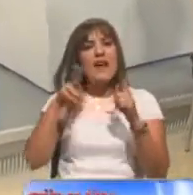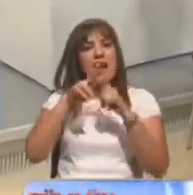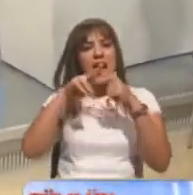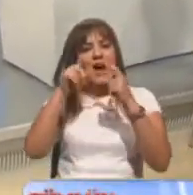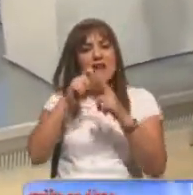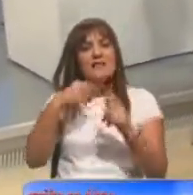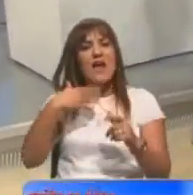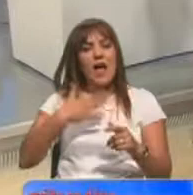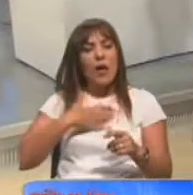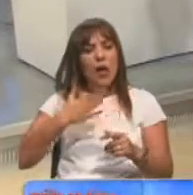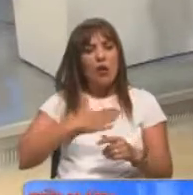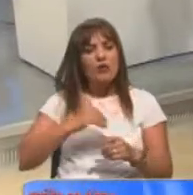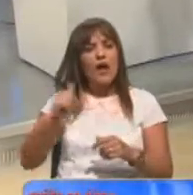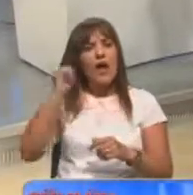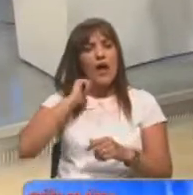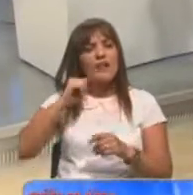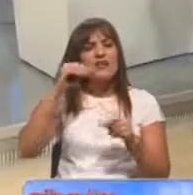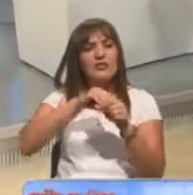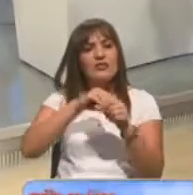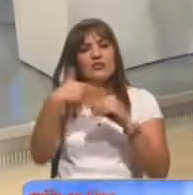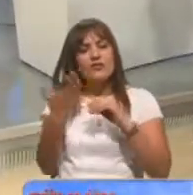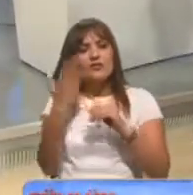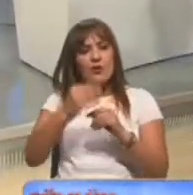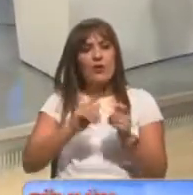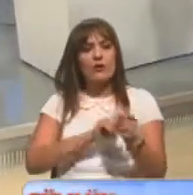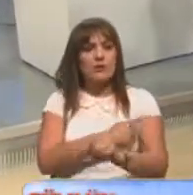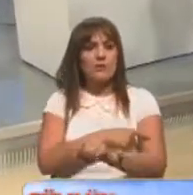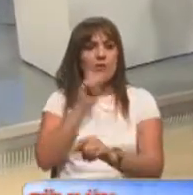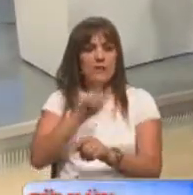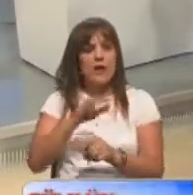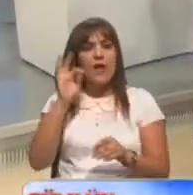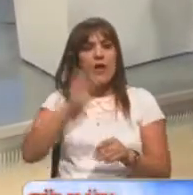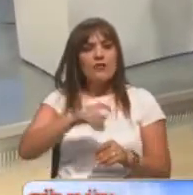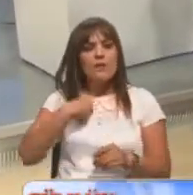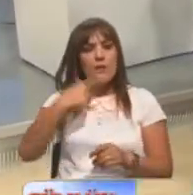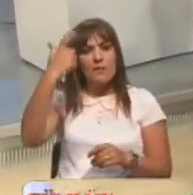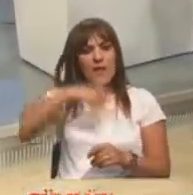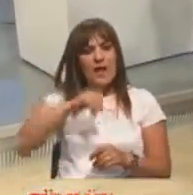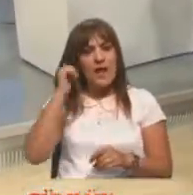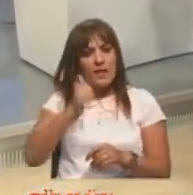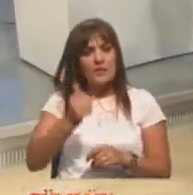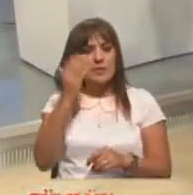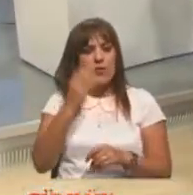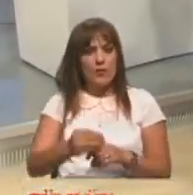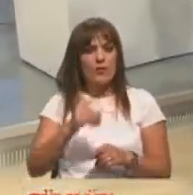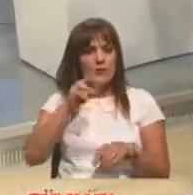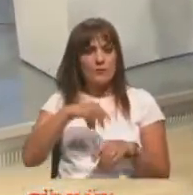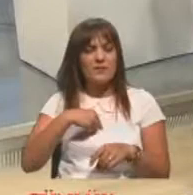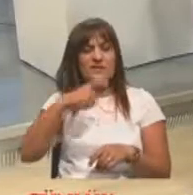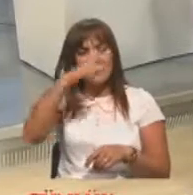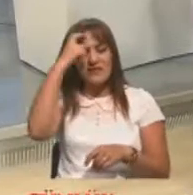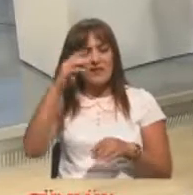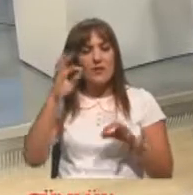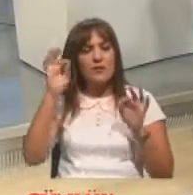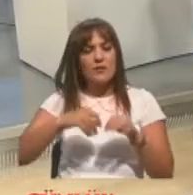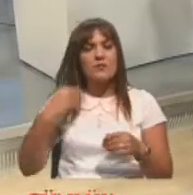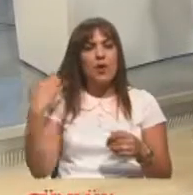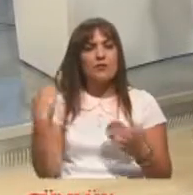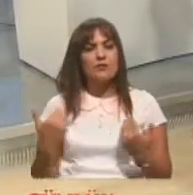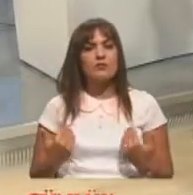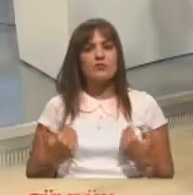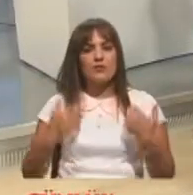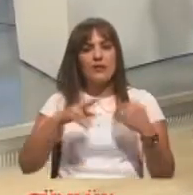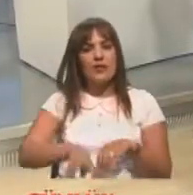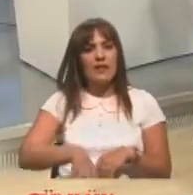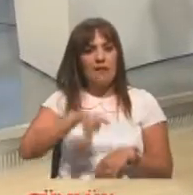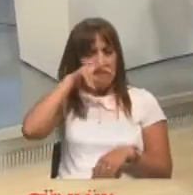hem iç hem dış olarak güçlendirmemiz gerekiyor. Bunun için ilk önce bedenimizi yine her zaman olduğu gibi ısıtarak başlayalım. Omuzları yukarıya doğru çekerek